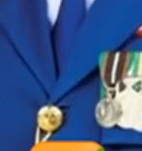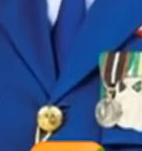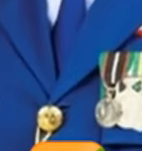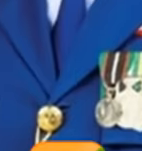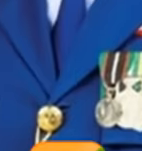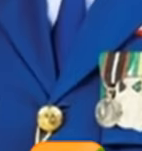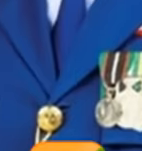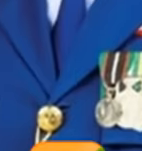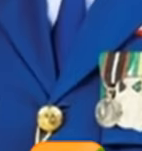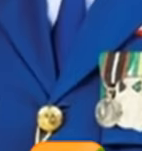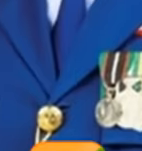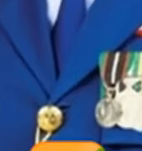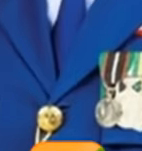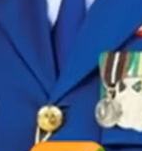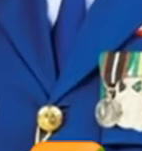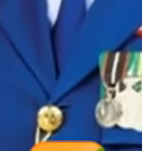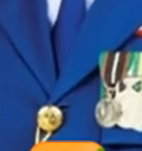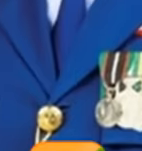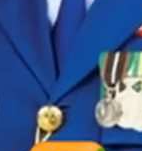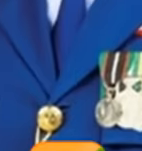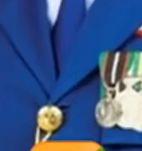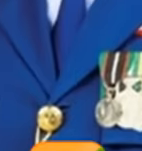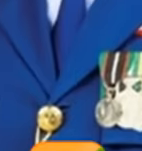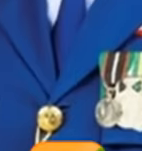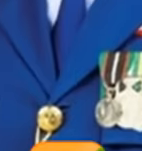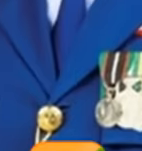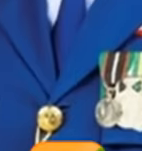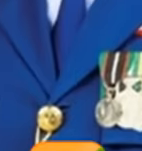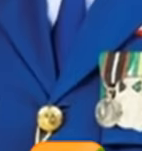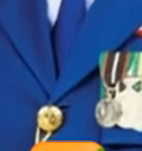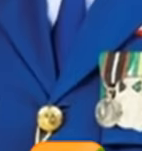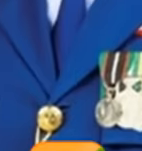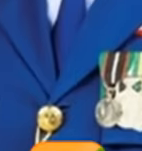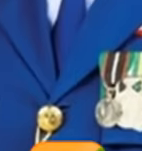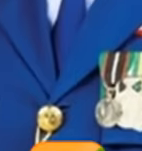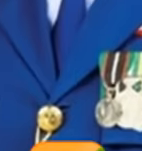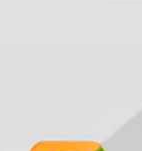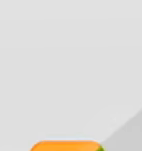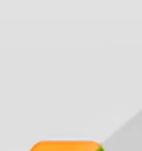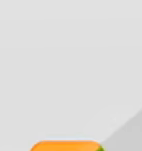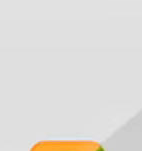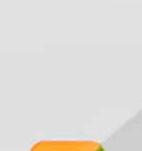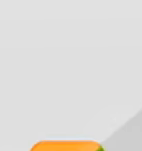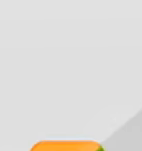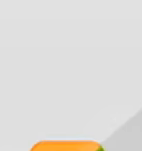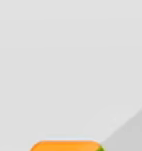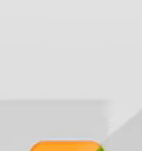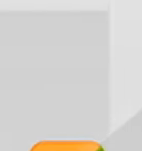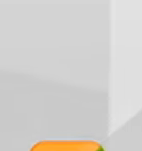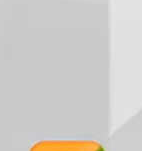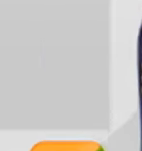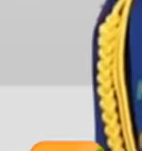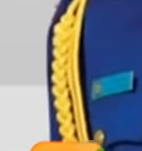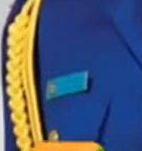wa kimataifa na pia alikuwa na ujuzi wa miaka mingi kama rubani wa kijeshi, tajiriba